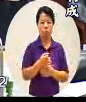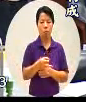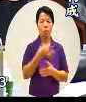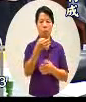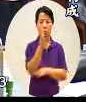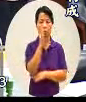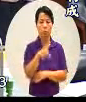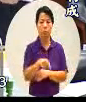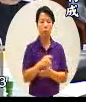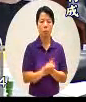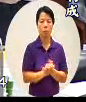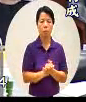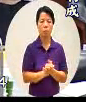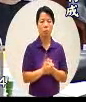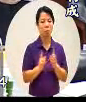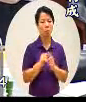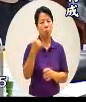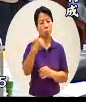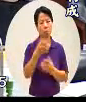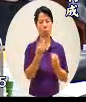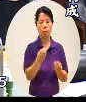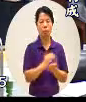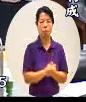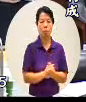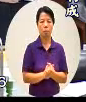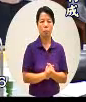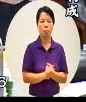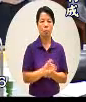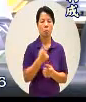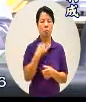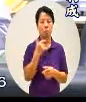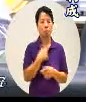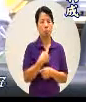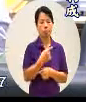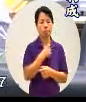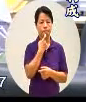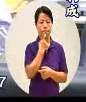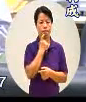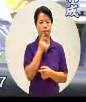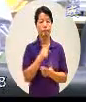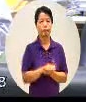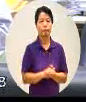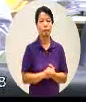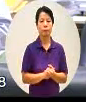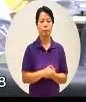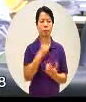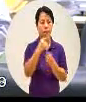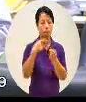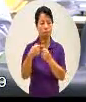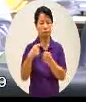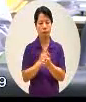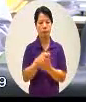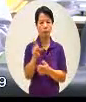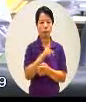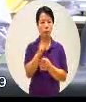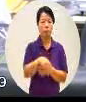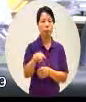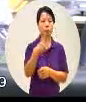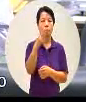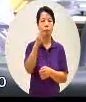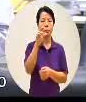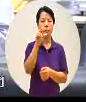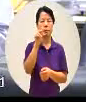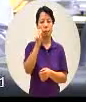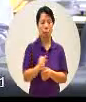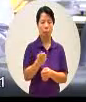是没有那么差啦吼，但是我心里面在疑问呐、啊， 每年借200亿，